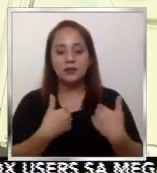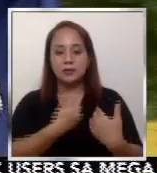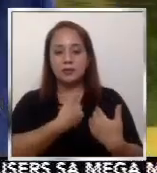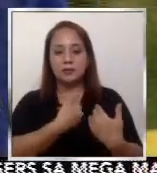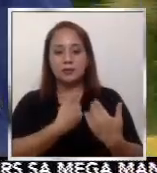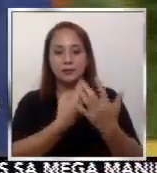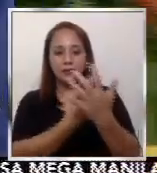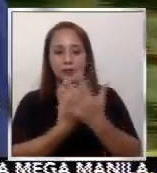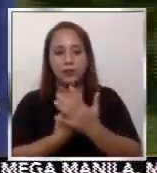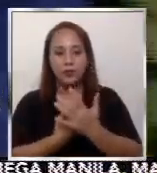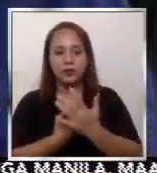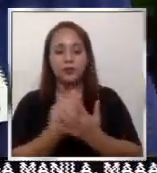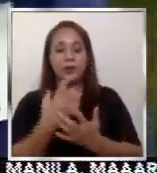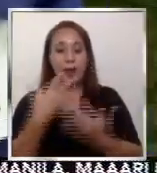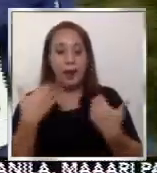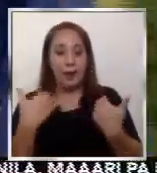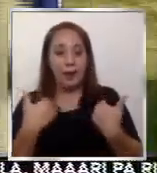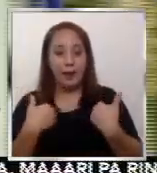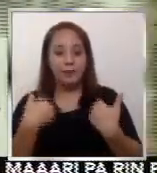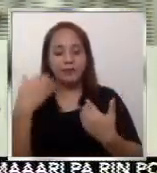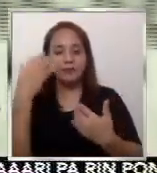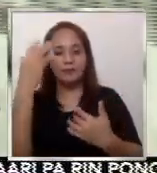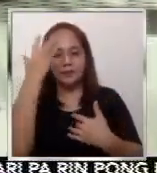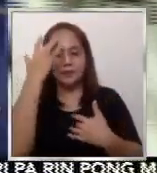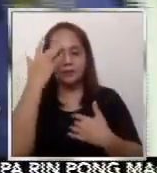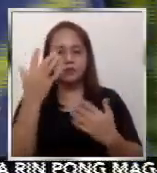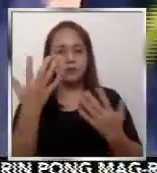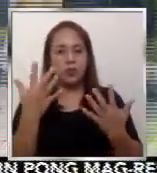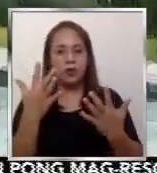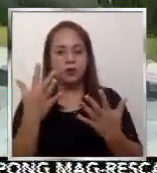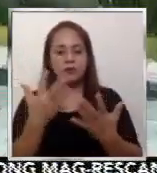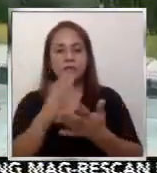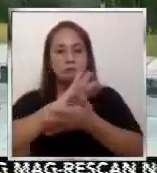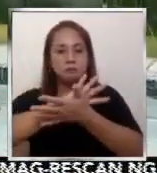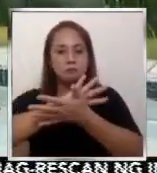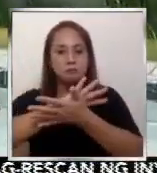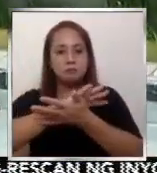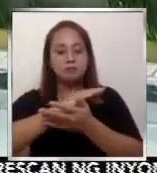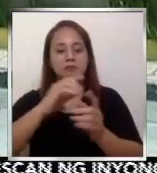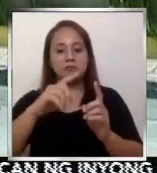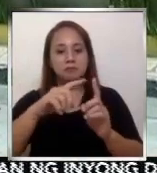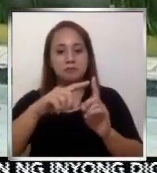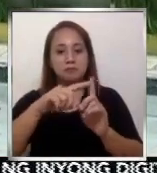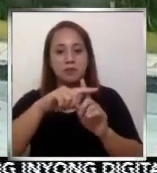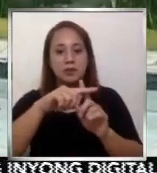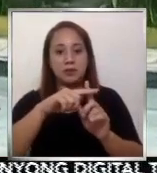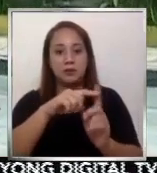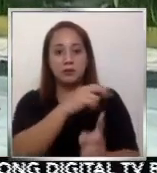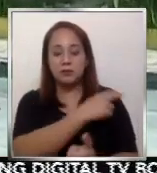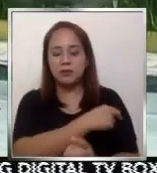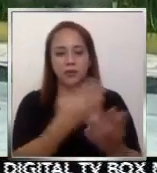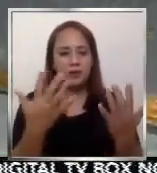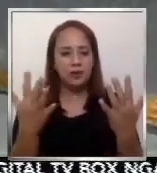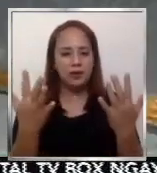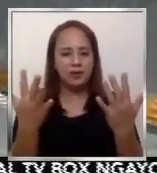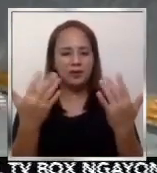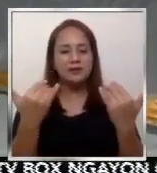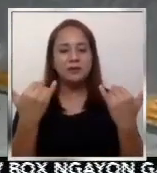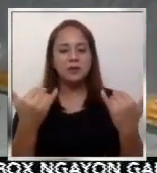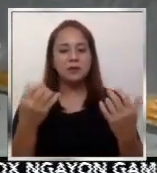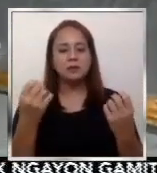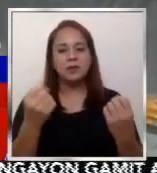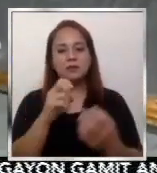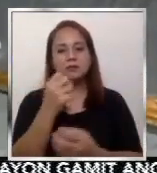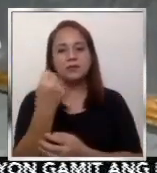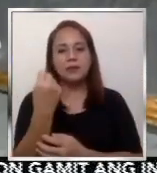may sakit. Wala nang naka-confine na COVID-19 patients sa ospital pero umabot sa 11 ang na-admit dito. Ayon